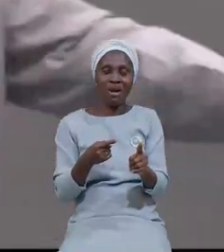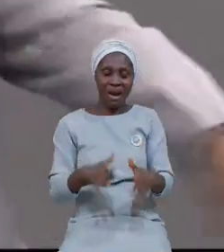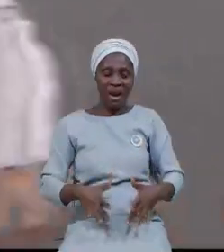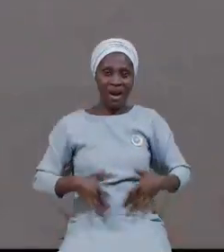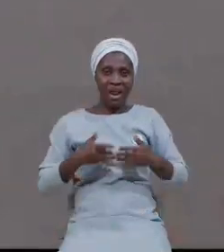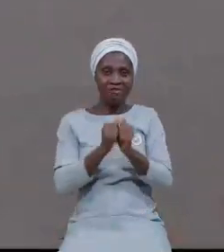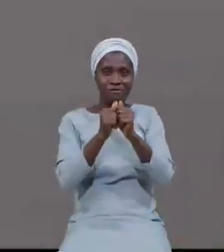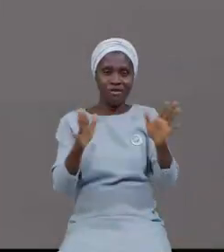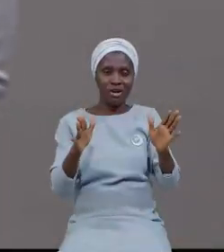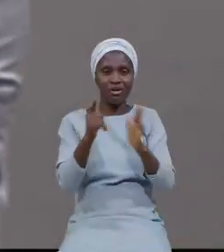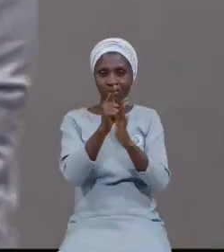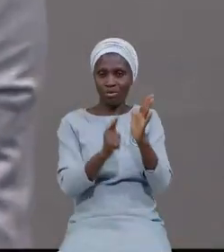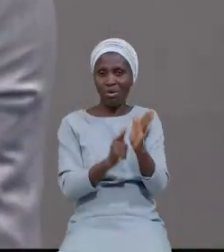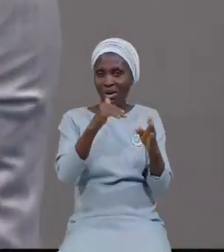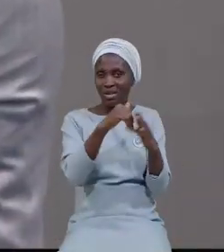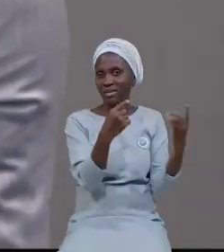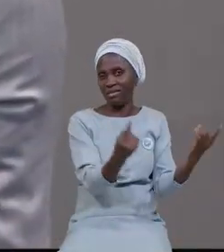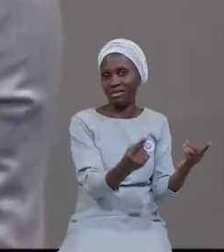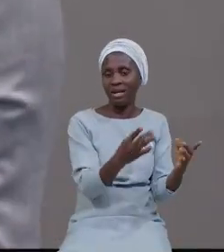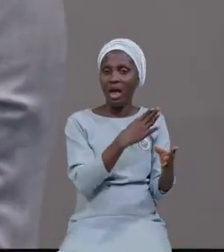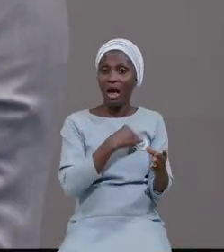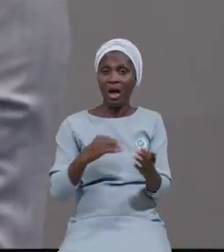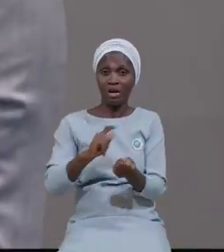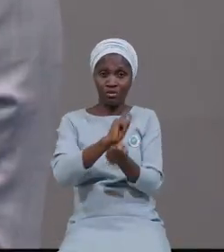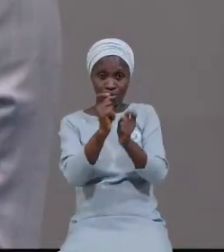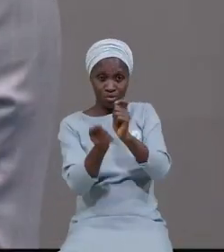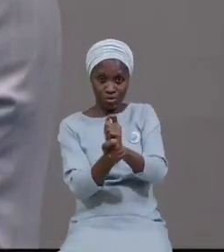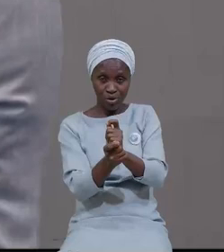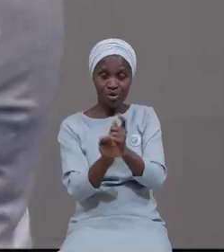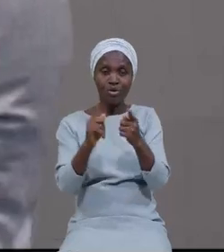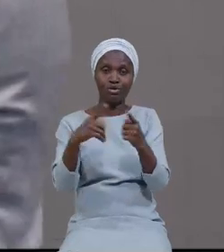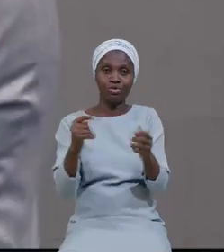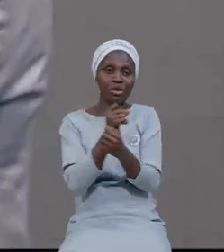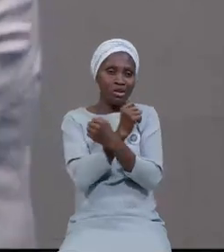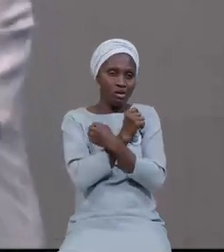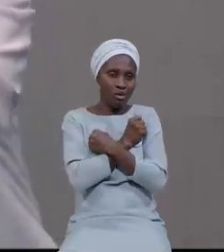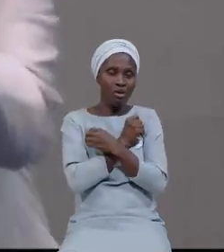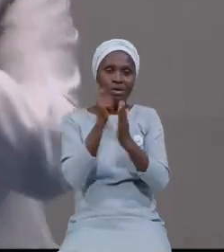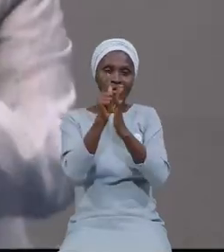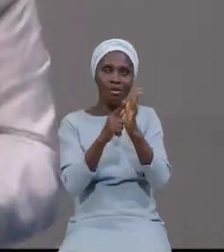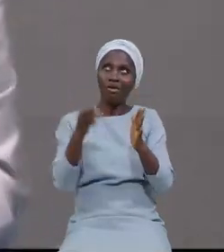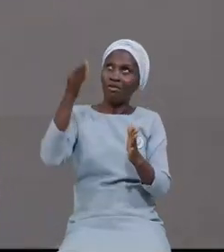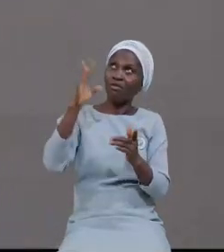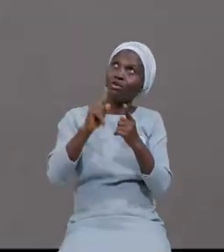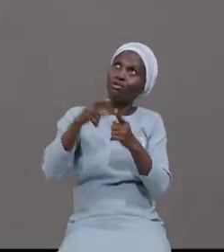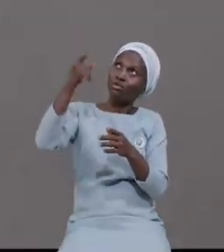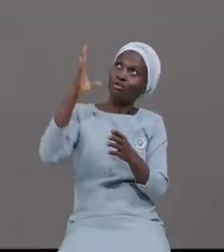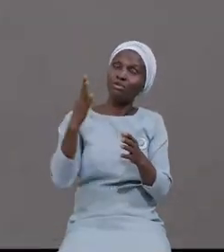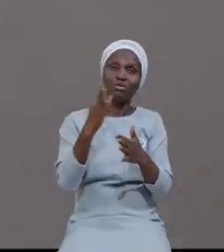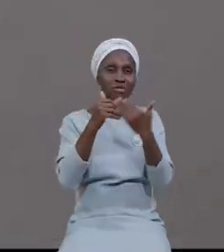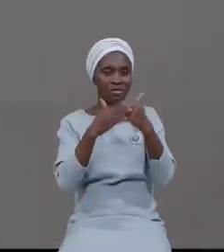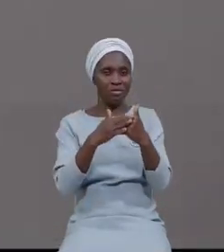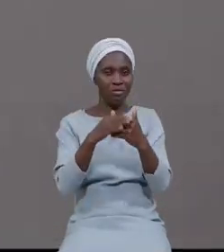vie du désordre dans le péché et revenez à l'amour de Dieu revenez au Seigneur le Dieu du